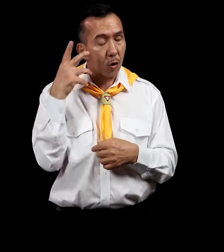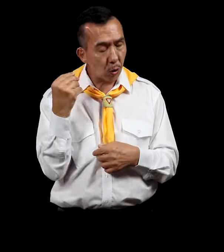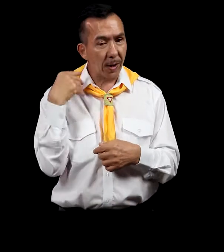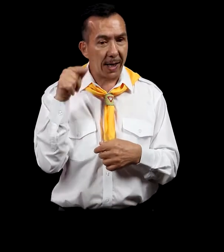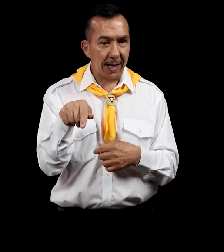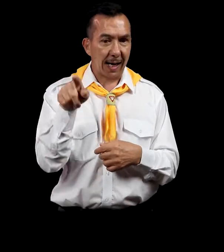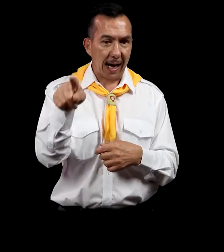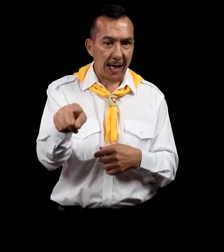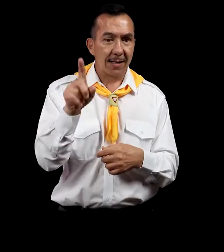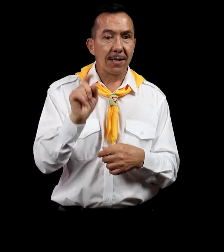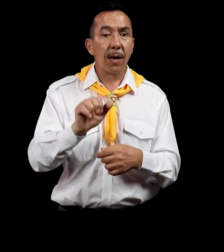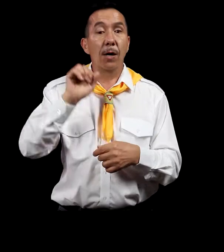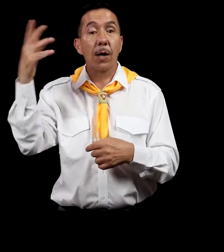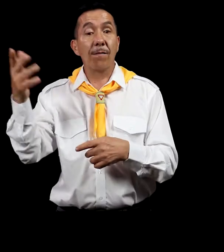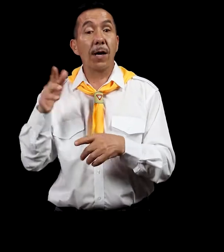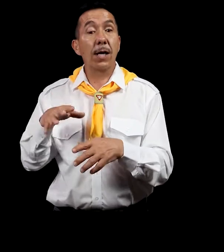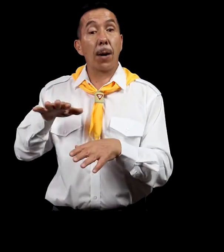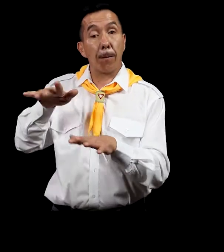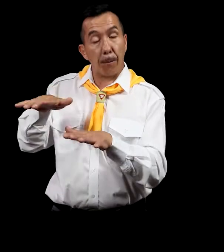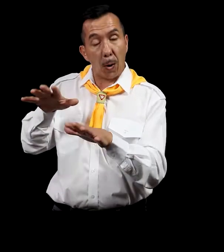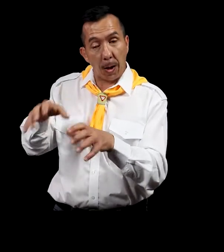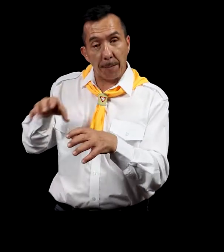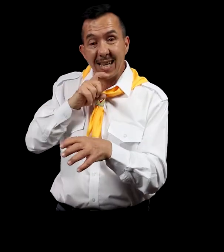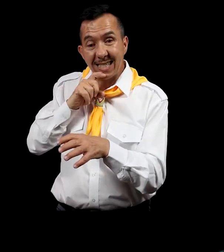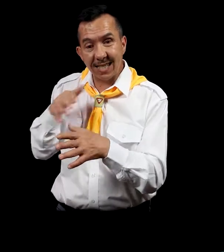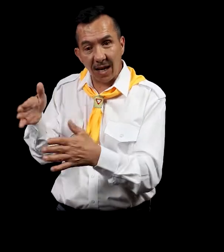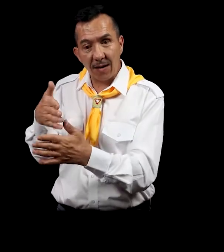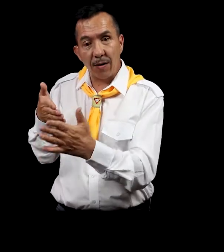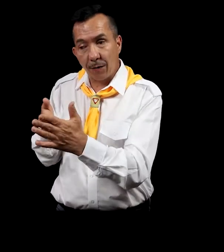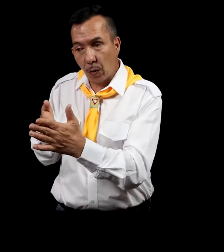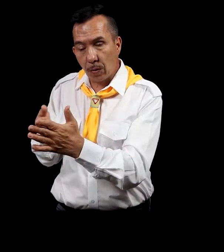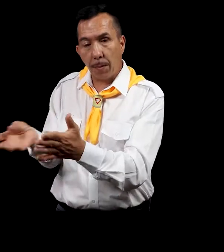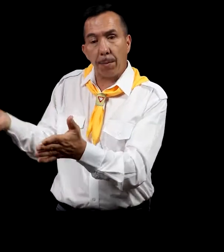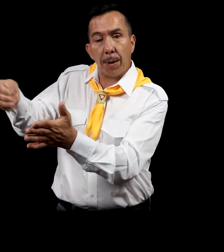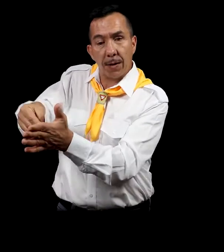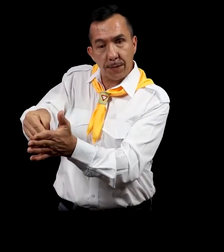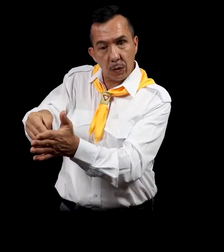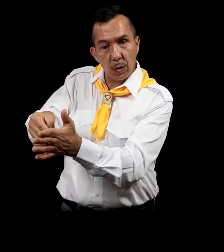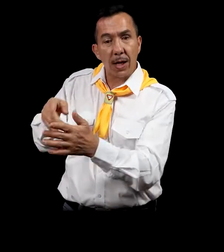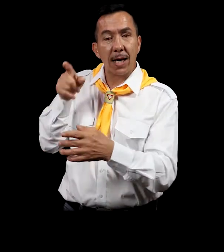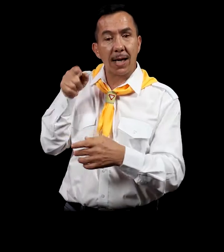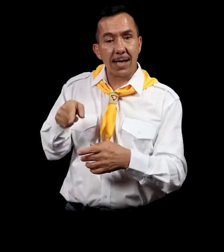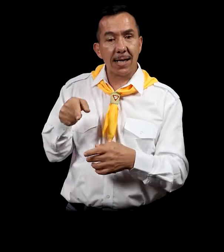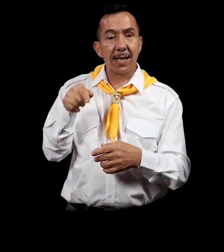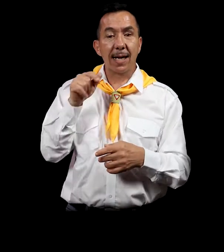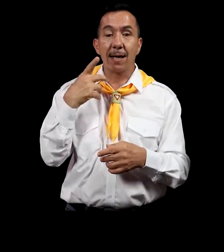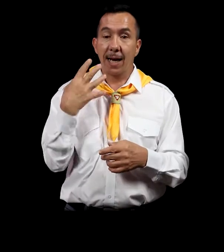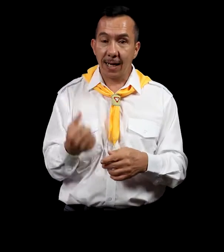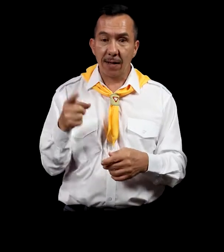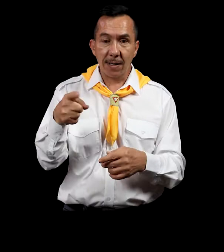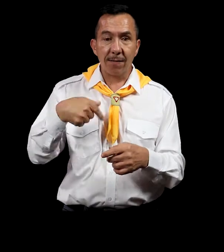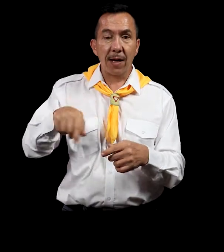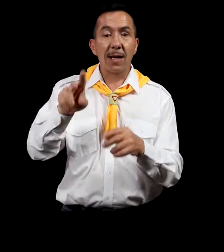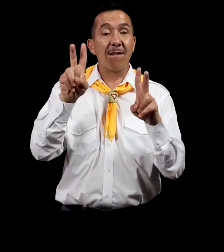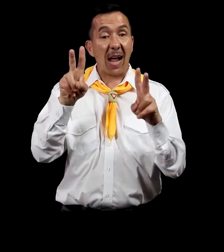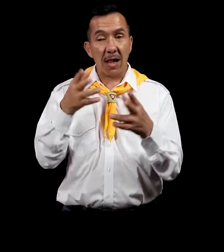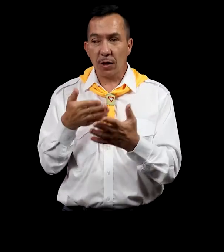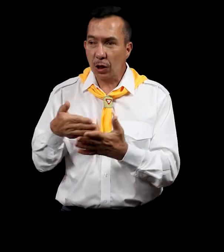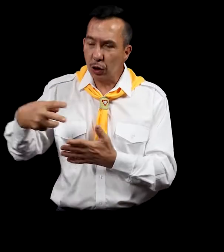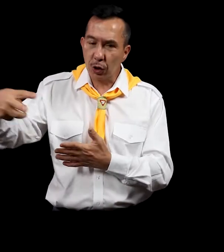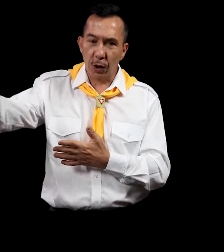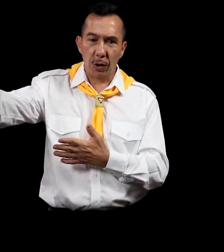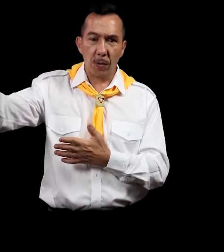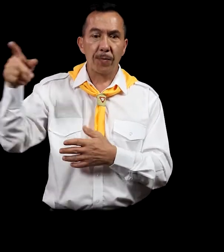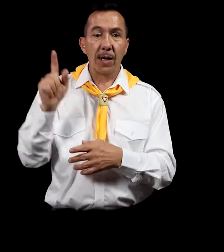Toe het hy hom by een van die burgers van daardie land gaan voeg. En die het hom in sy vel